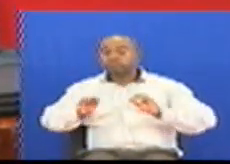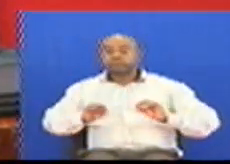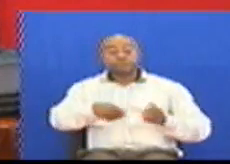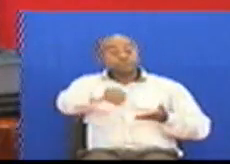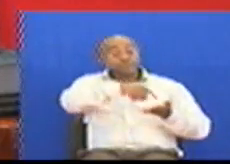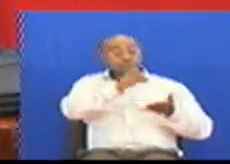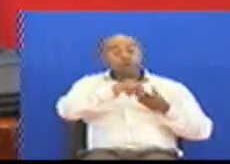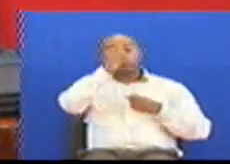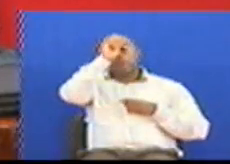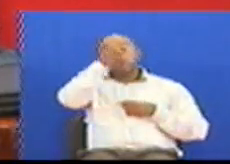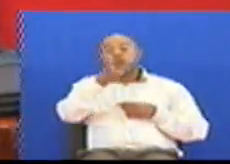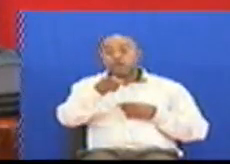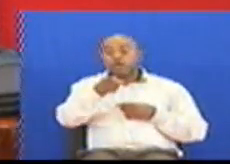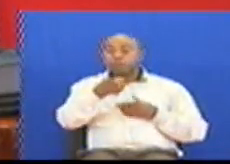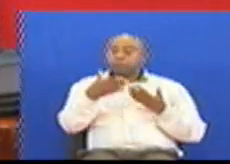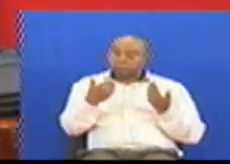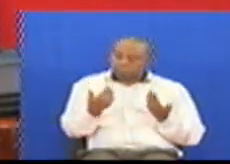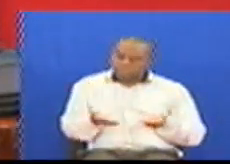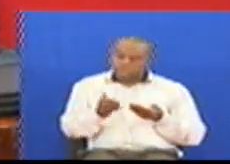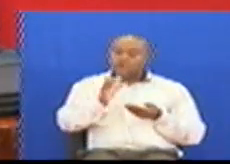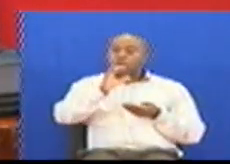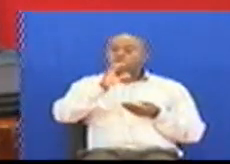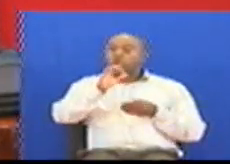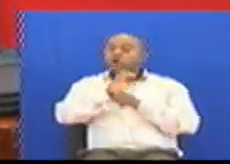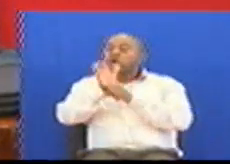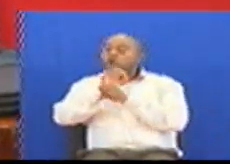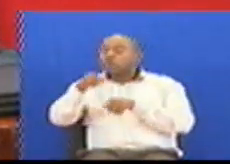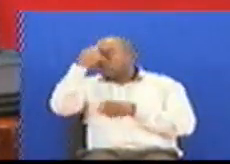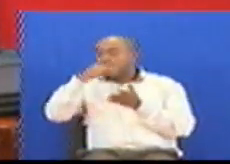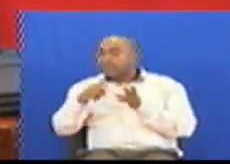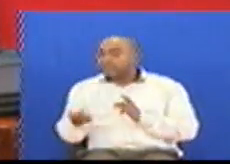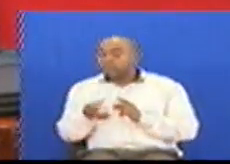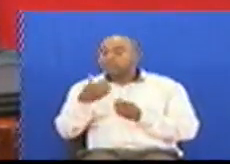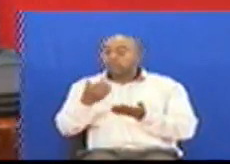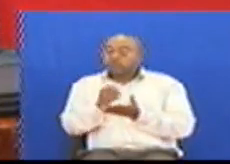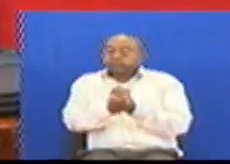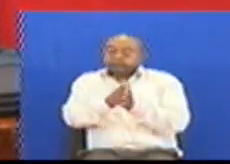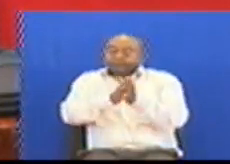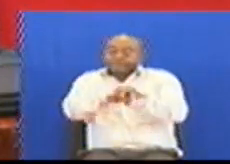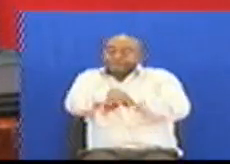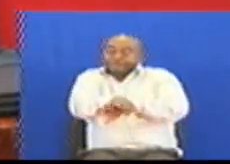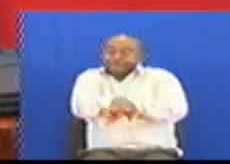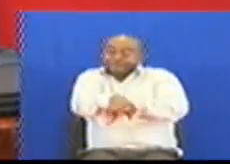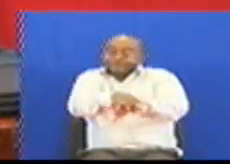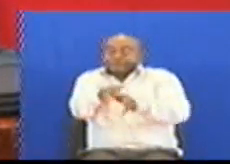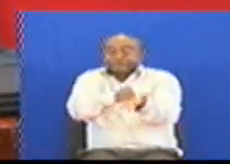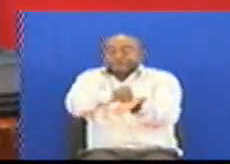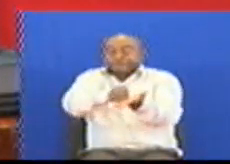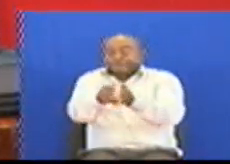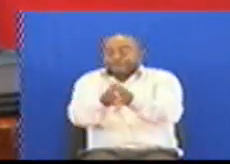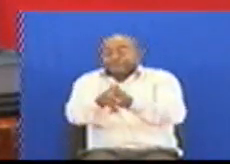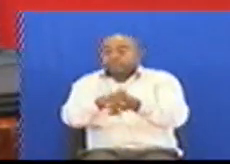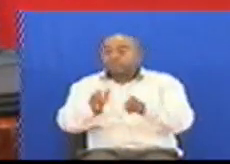tumeshaelewa corona ni nini, tunawa mikono, tunajitakasa na hivi vitakasa mikono. Lakini vijijini kule bado hili somo